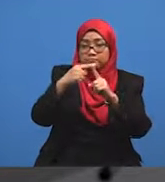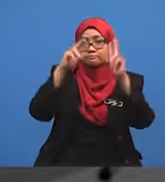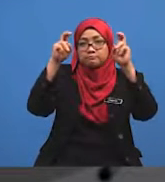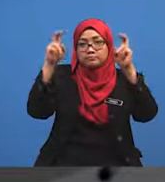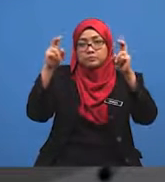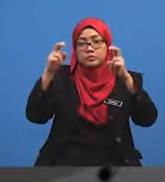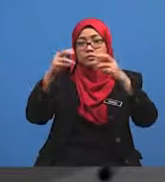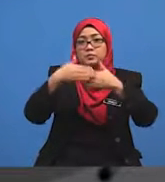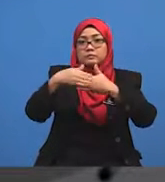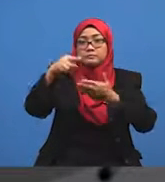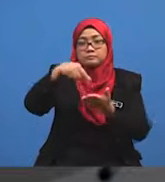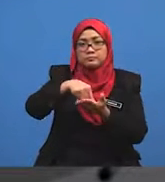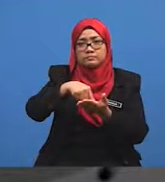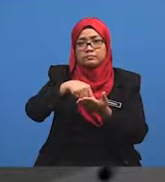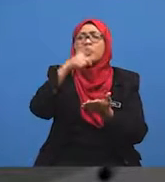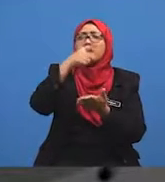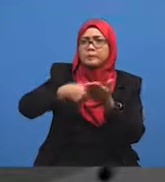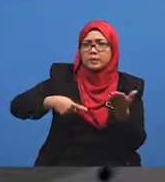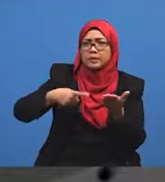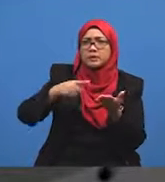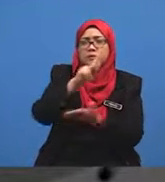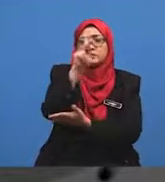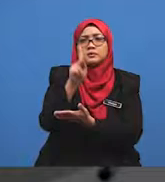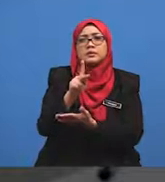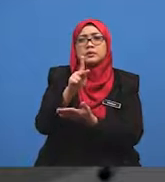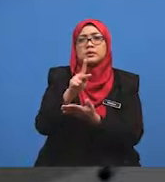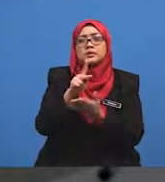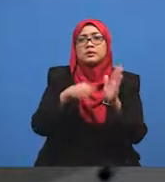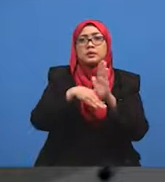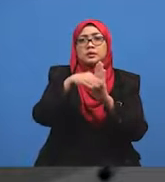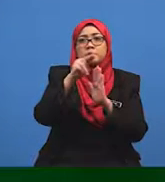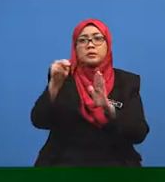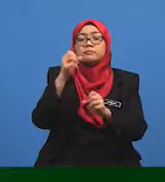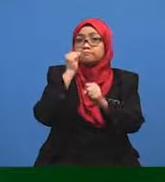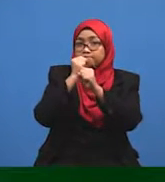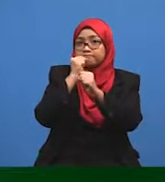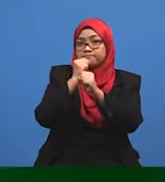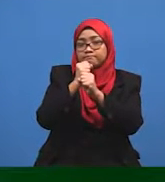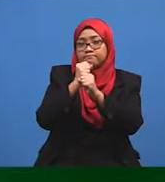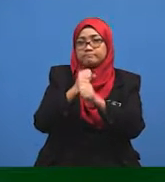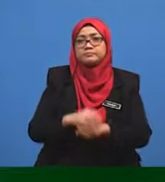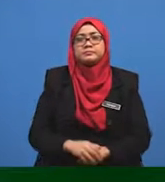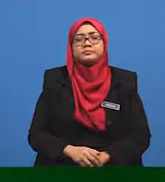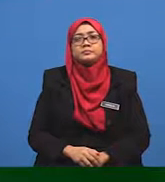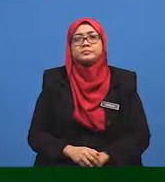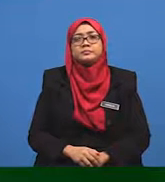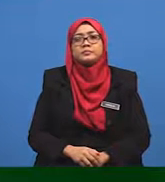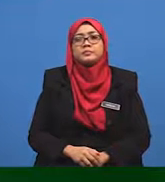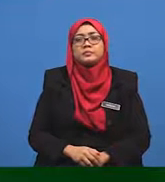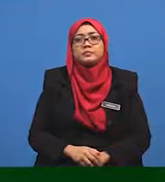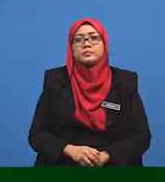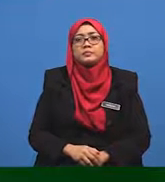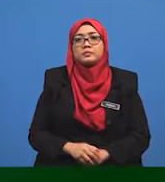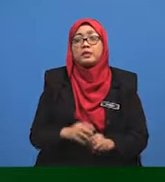Isi yang seterusnya ialah, apakah kelebihan bekerja? Kelebihan bekerja yang pertama